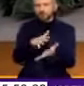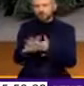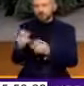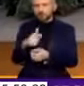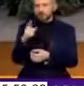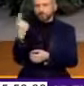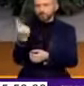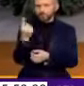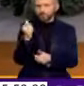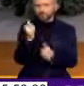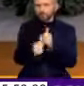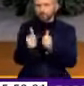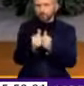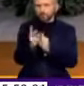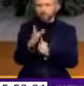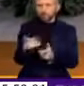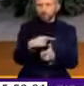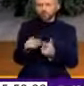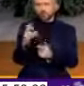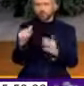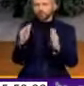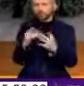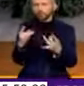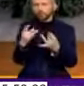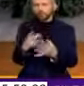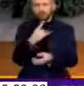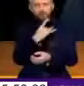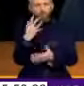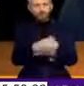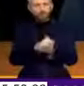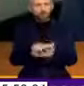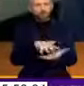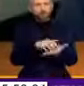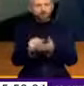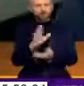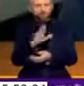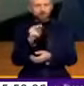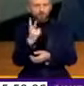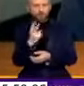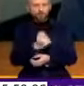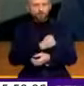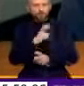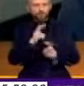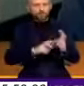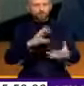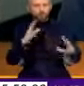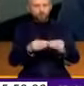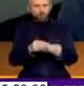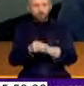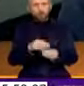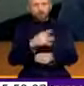на газові лічильники в кожну квартиру чи там на будинку? Розкажіть. Совєтський Союз знищив ВПК, військово-промисловий комплекс. Совєтський Союз